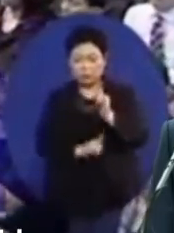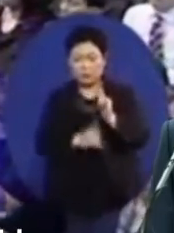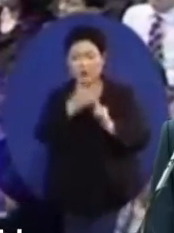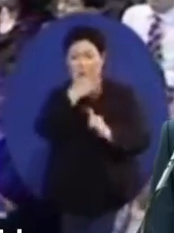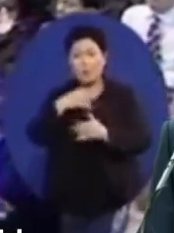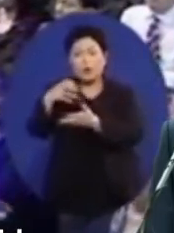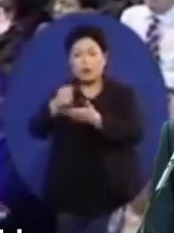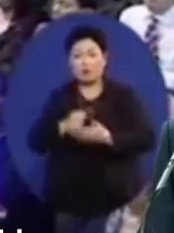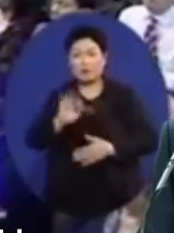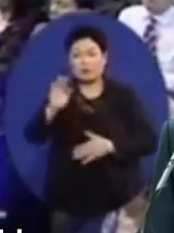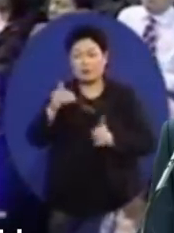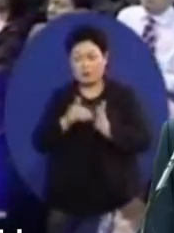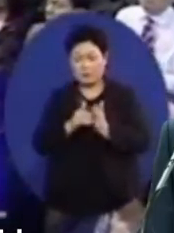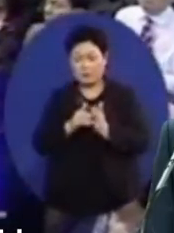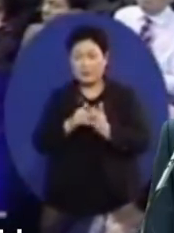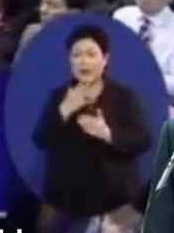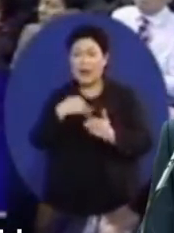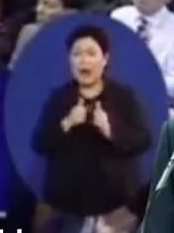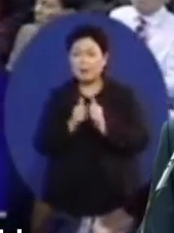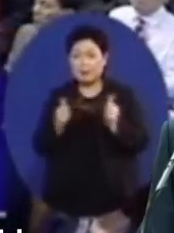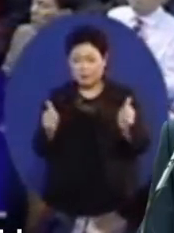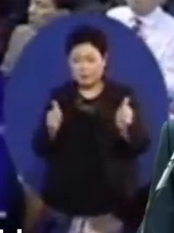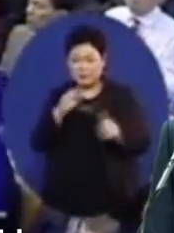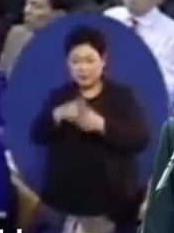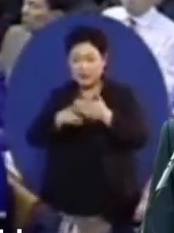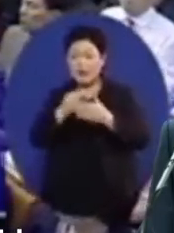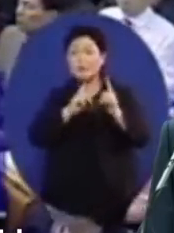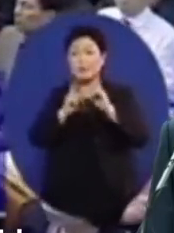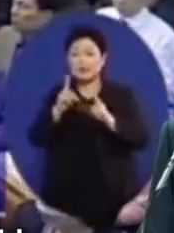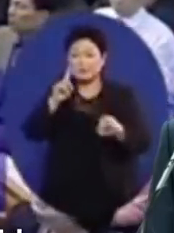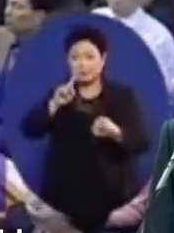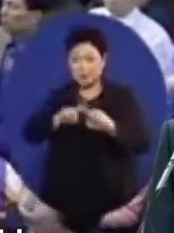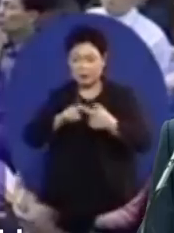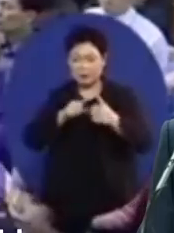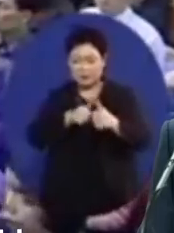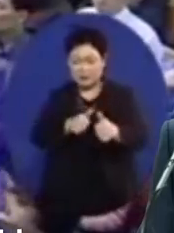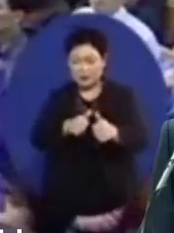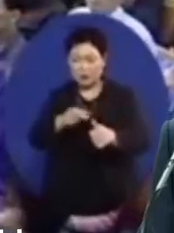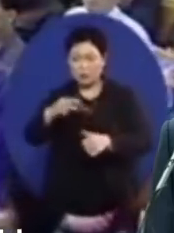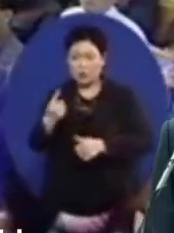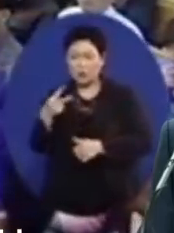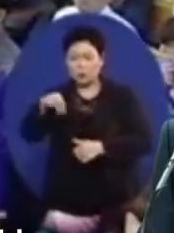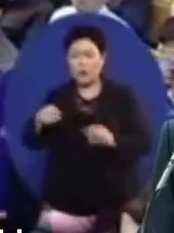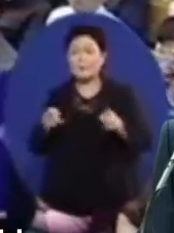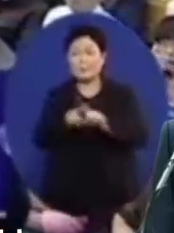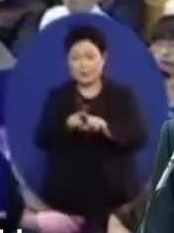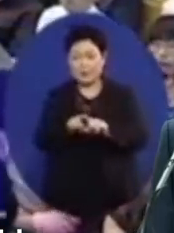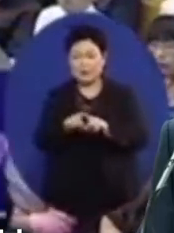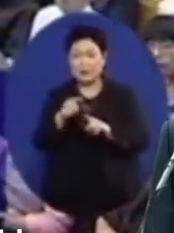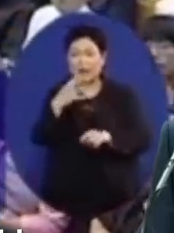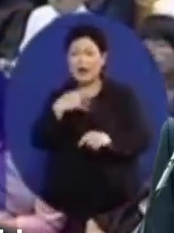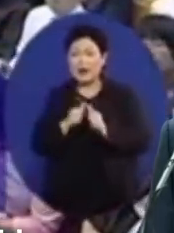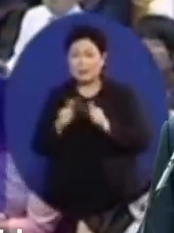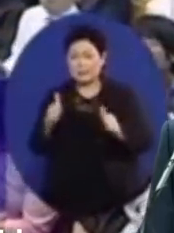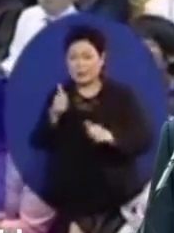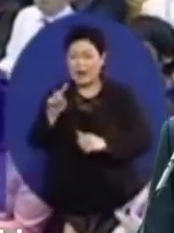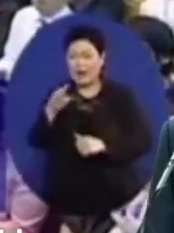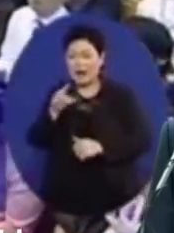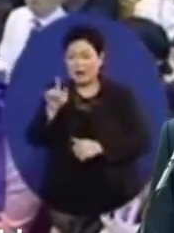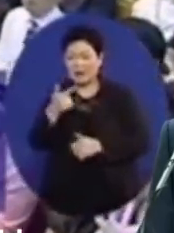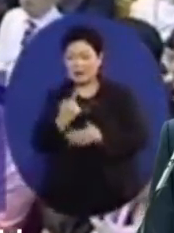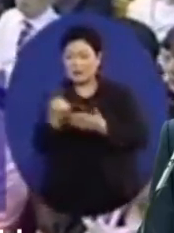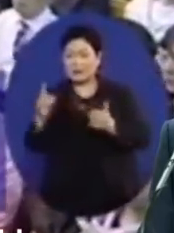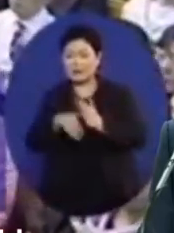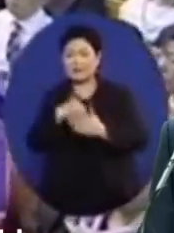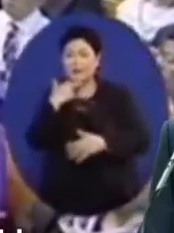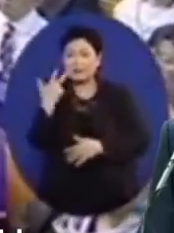얻을 것이라 한지라. 예, 아브라함이 야훼의 말씀을 따라갔고 롯도 그와 함께 갔으며 아브라함이 하란을 떠날 때